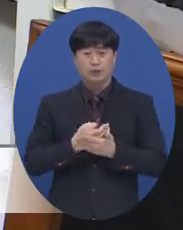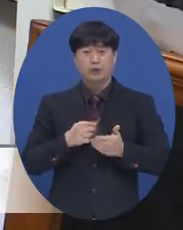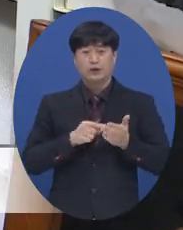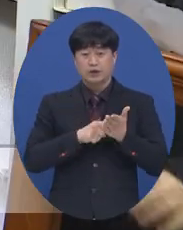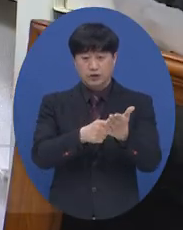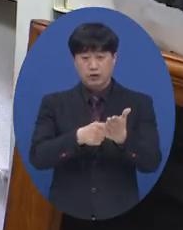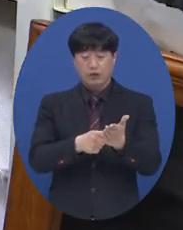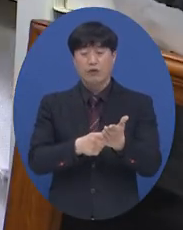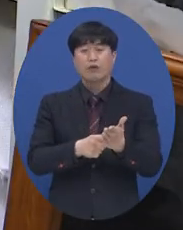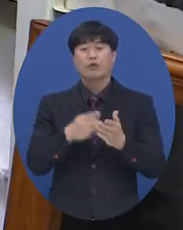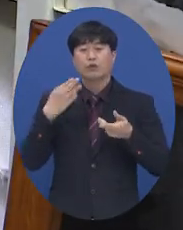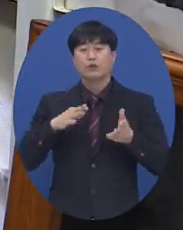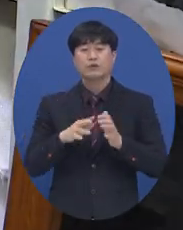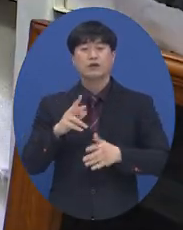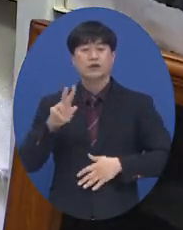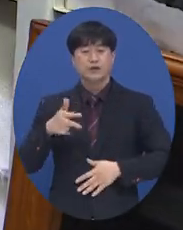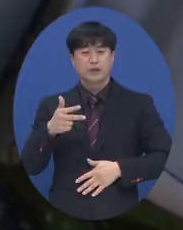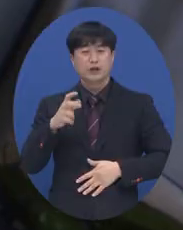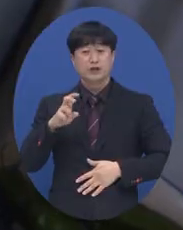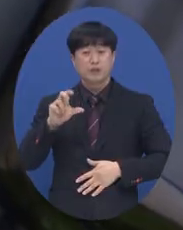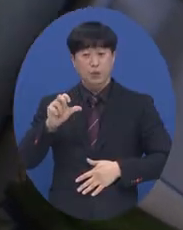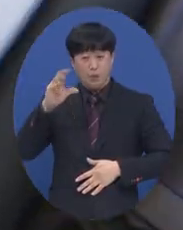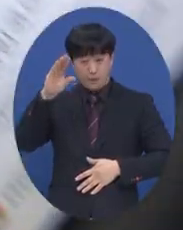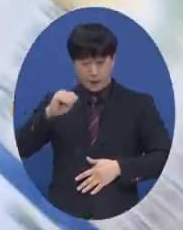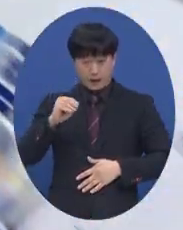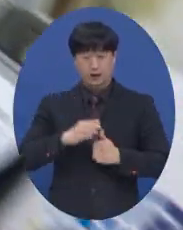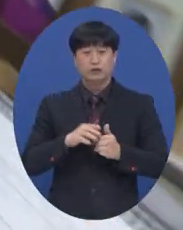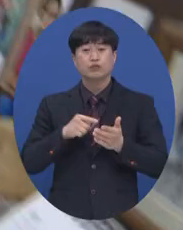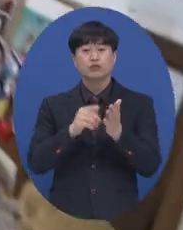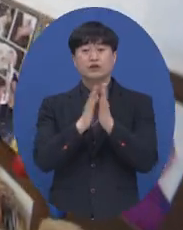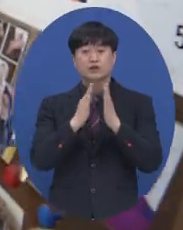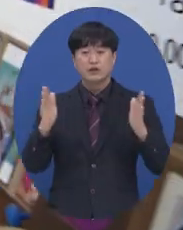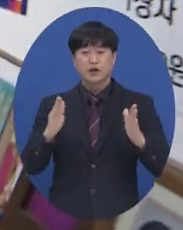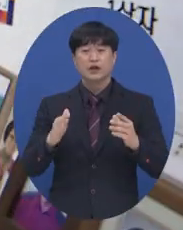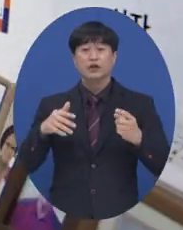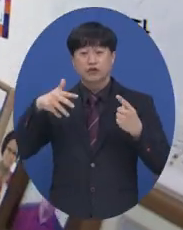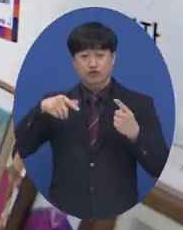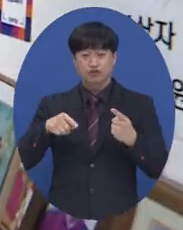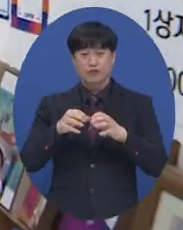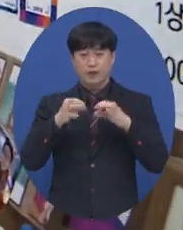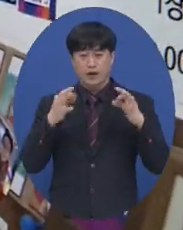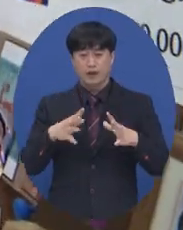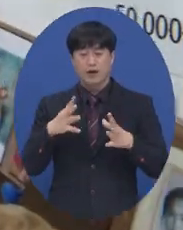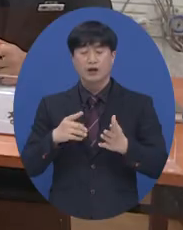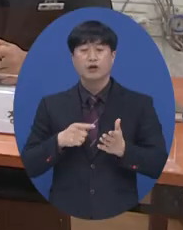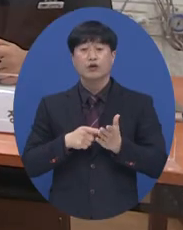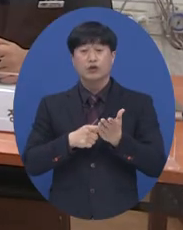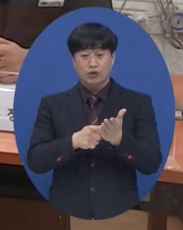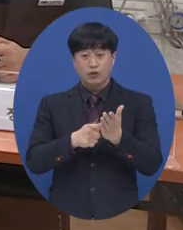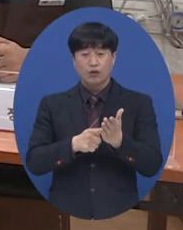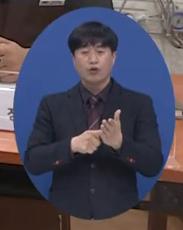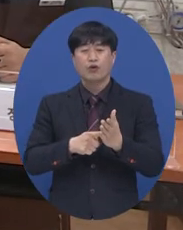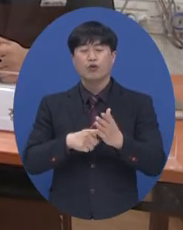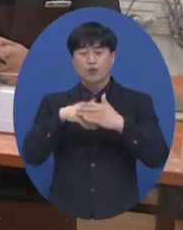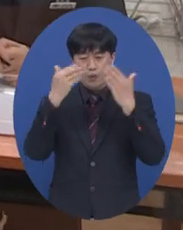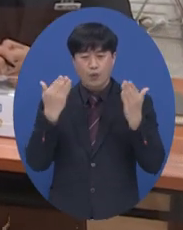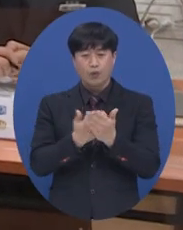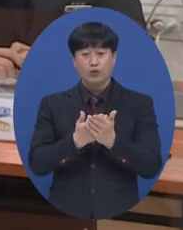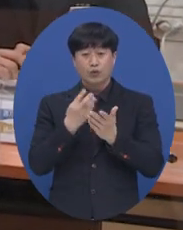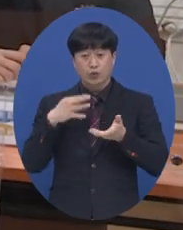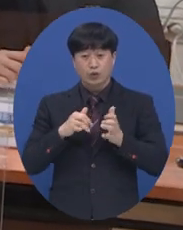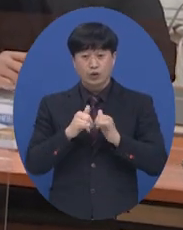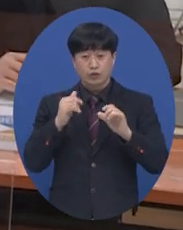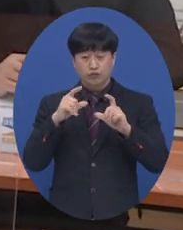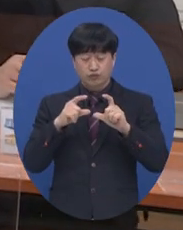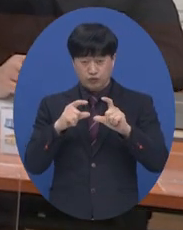약 750 5만명 접수를 시작한 지 한 주 만에 신청자 수가 경기도 전체 인구의 절반 이상을 훌쩍 넘긴